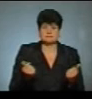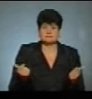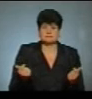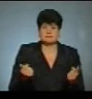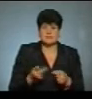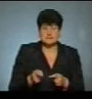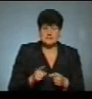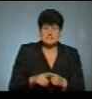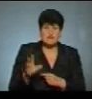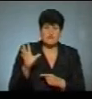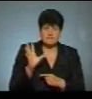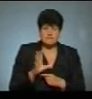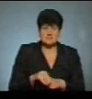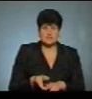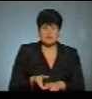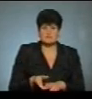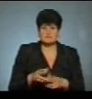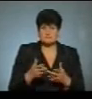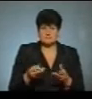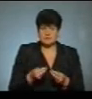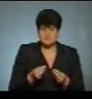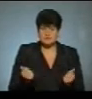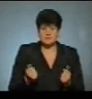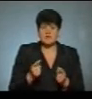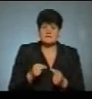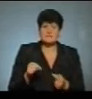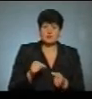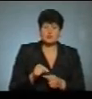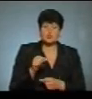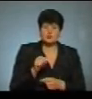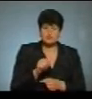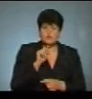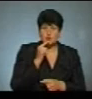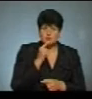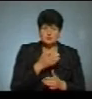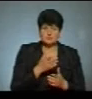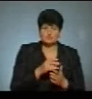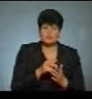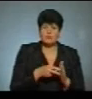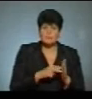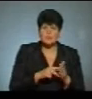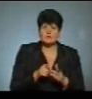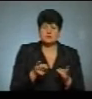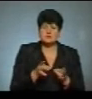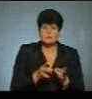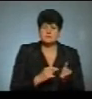це загинуло. І, відповідно, тут в економічному аспекті слід наголосити,